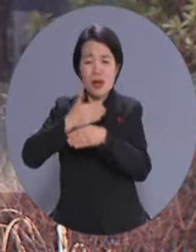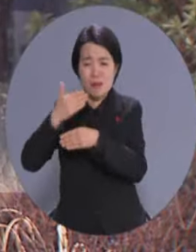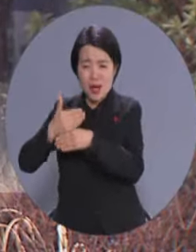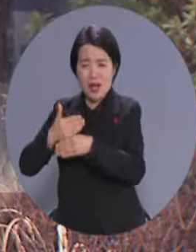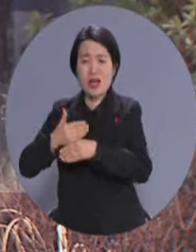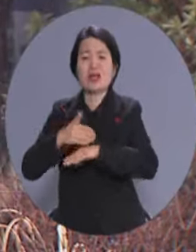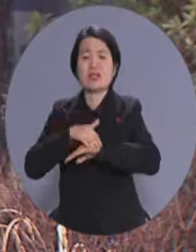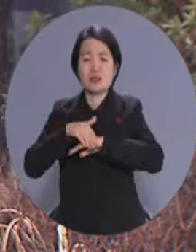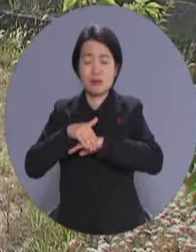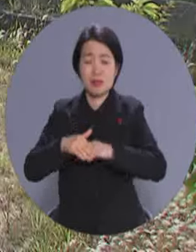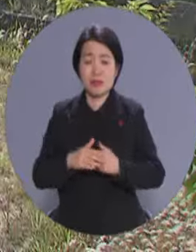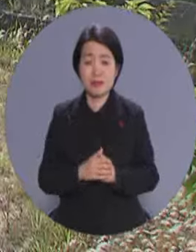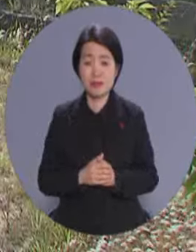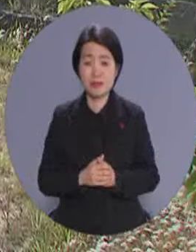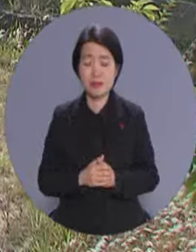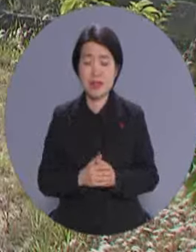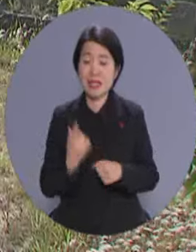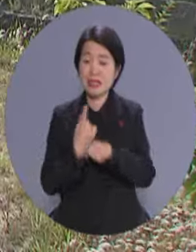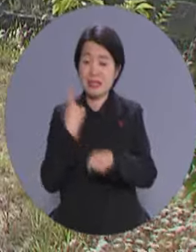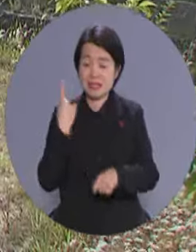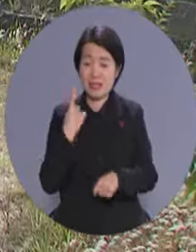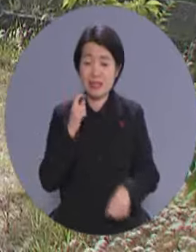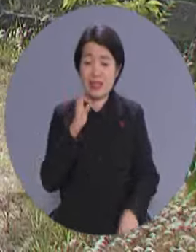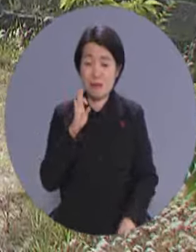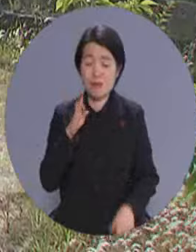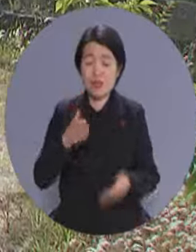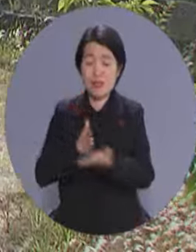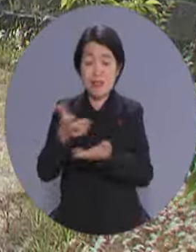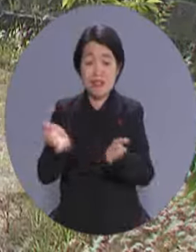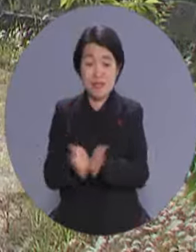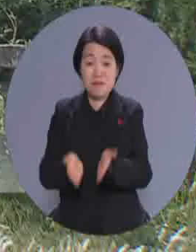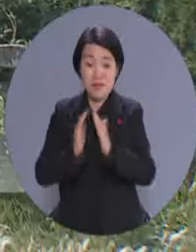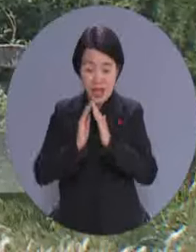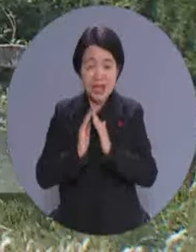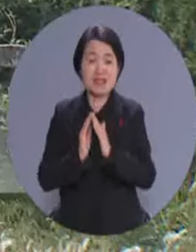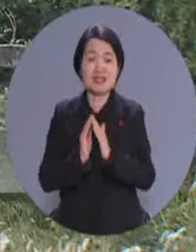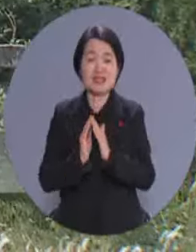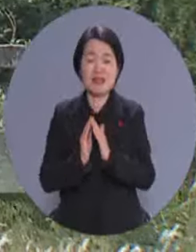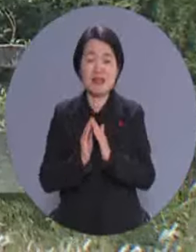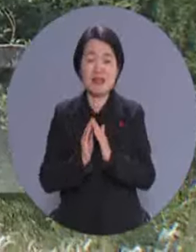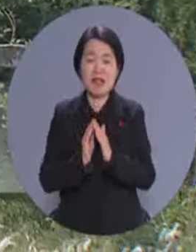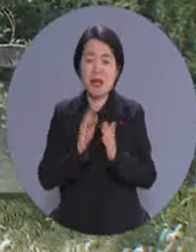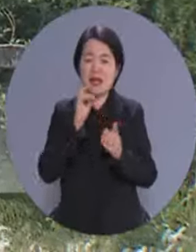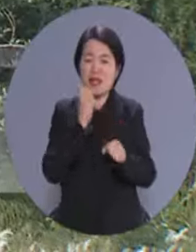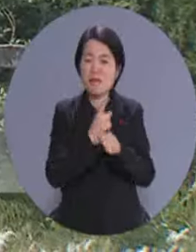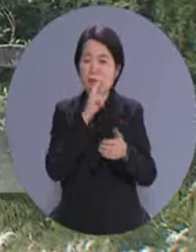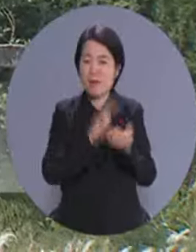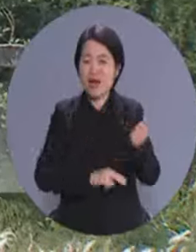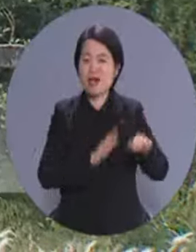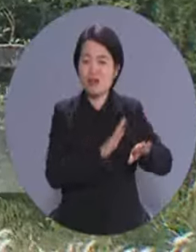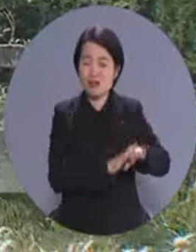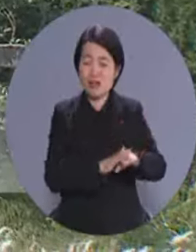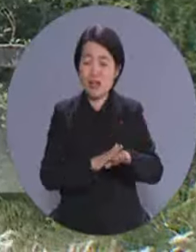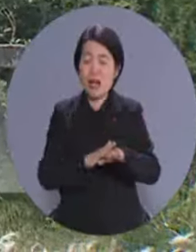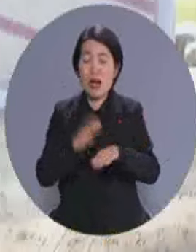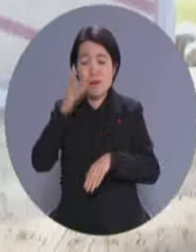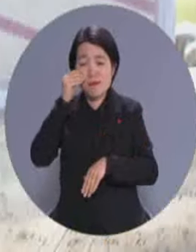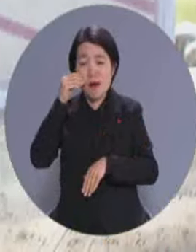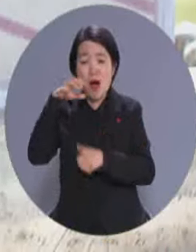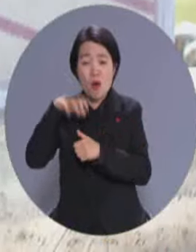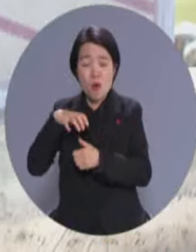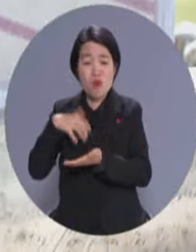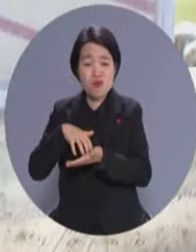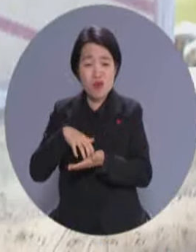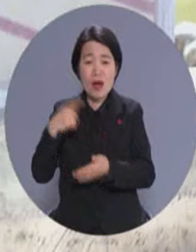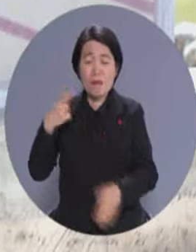닫을 예정입니다. 지난해 TF팀을 구성한 전남교육청은 매각된 곳을 제외하고 미활용 중인 폐교